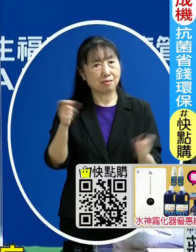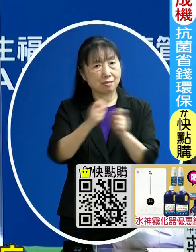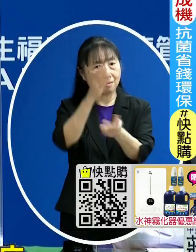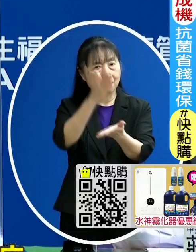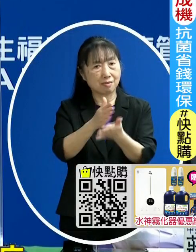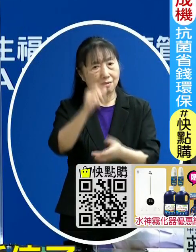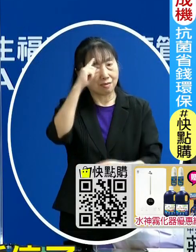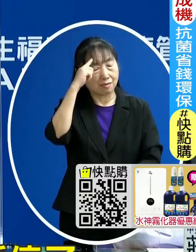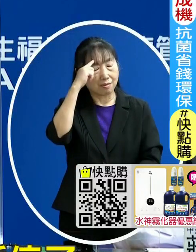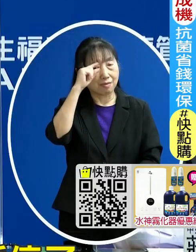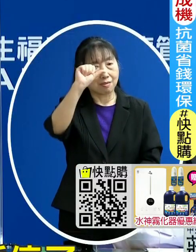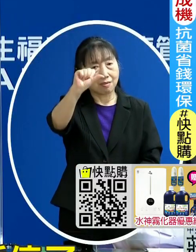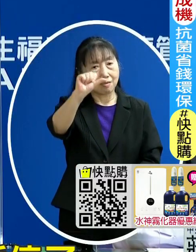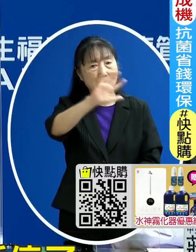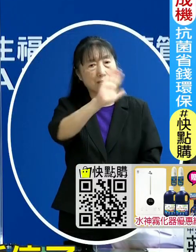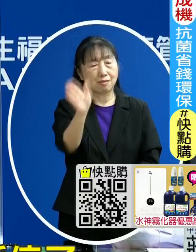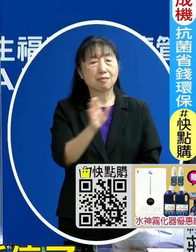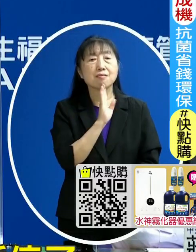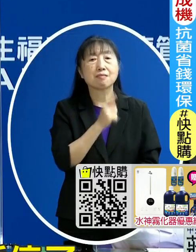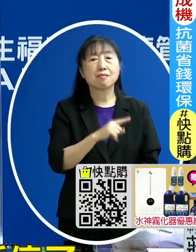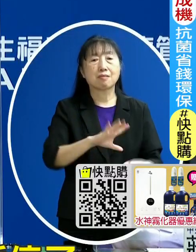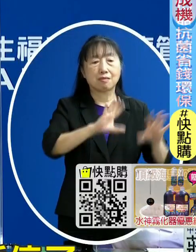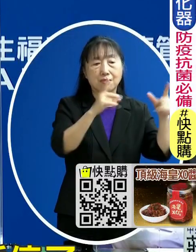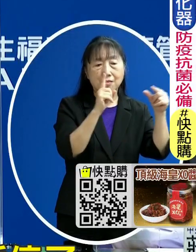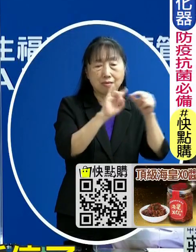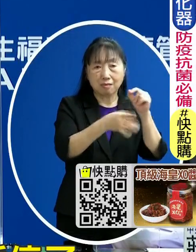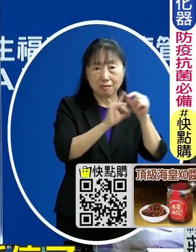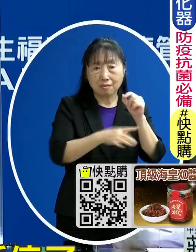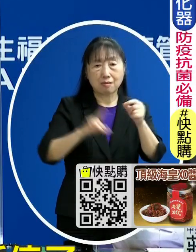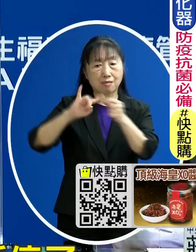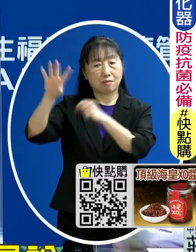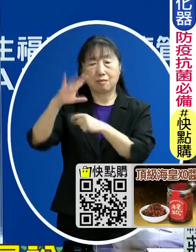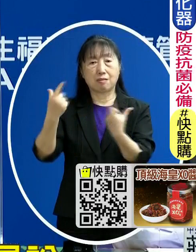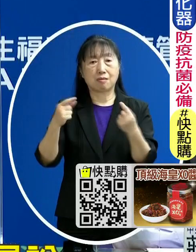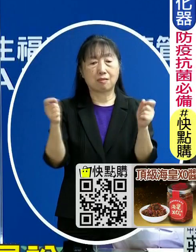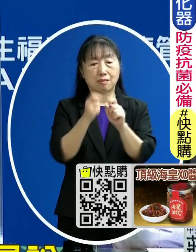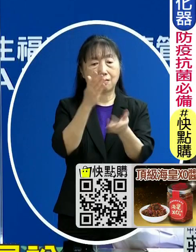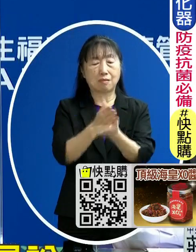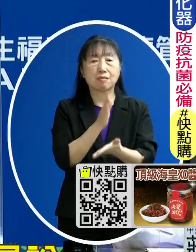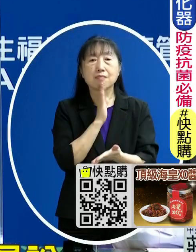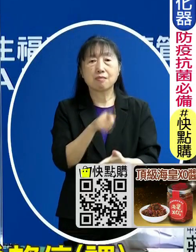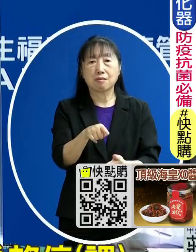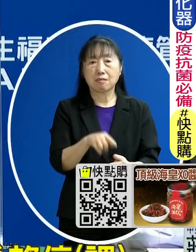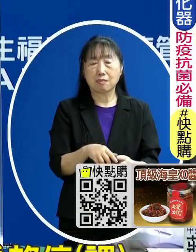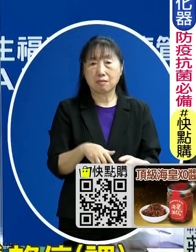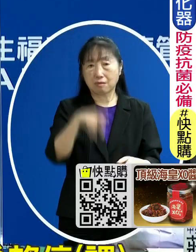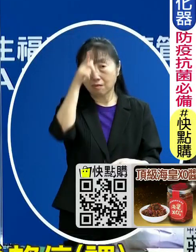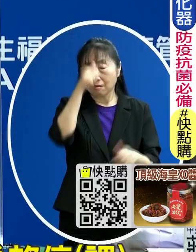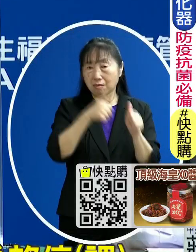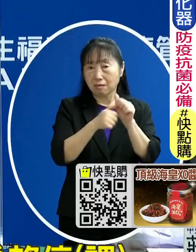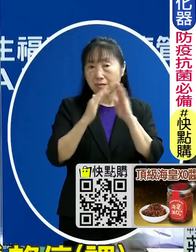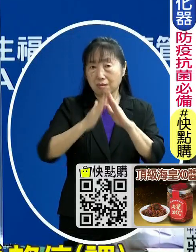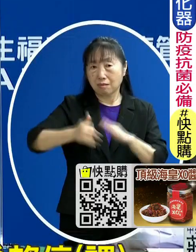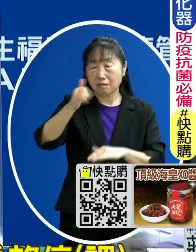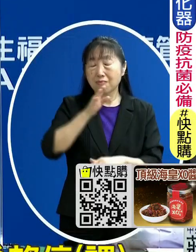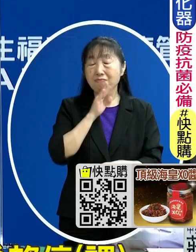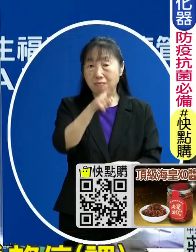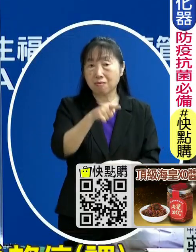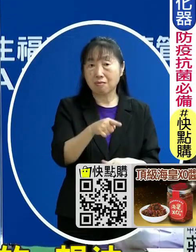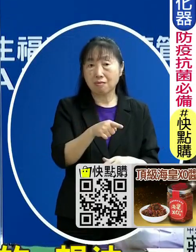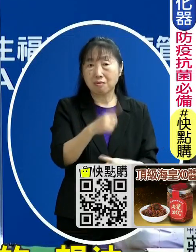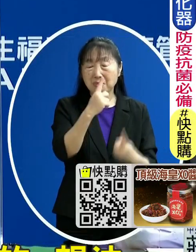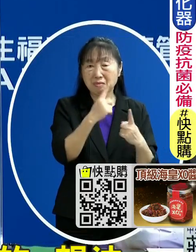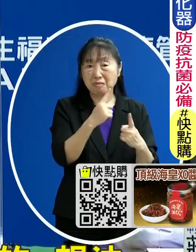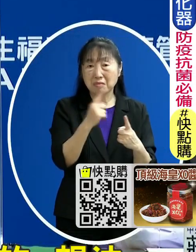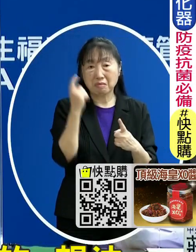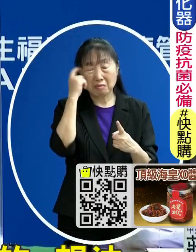嘛，哈，他们的国中、高中的就暂停了。那黄市长意思是说，比较希望停，还比较不希望停？这我就不